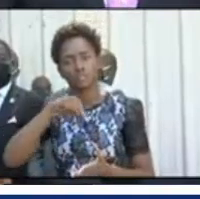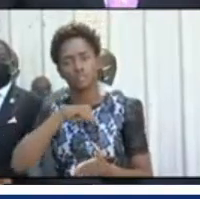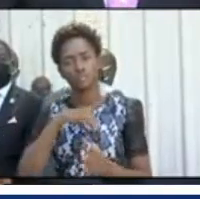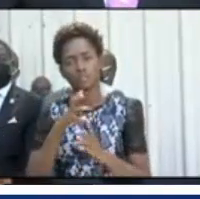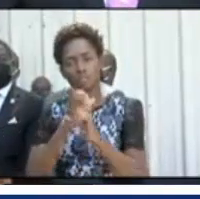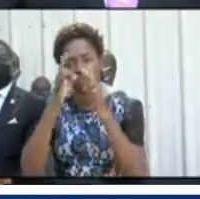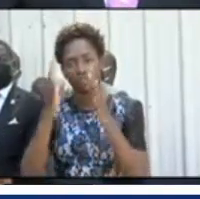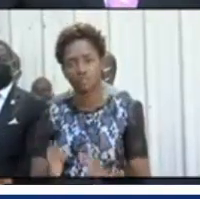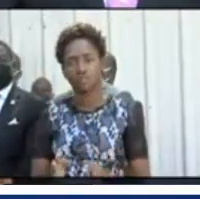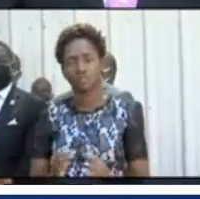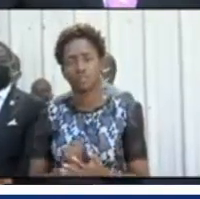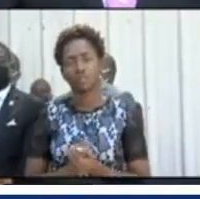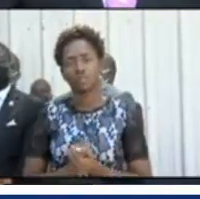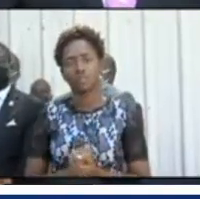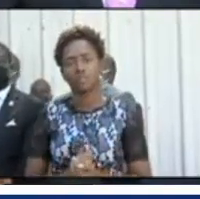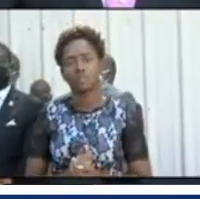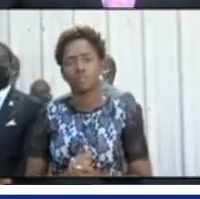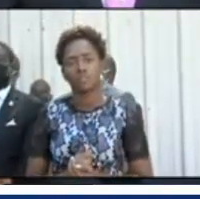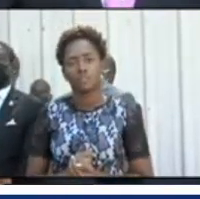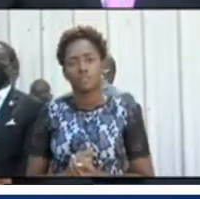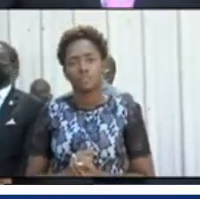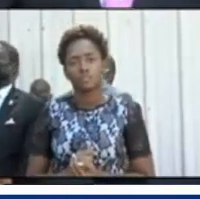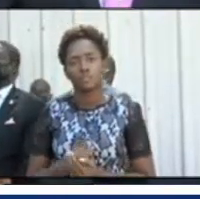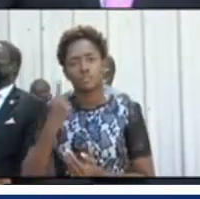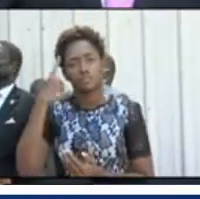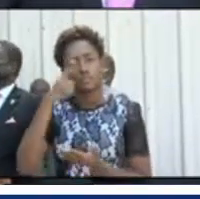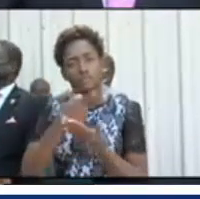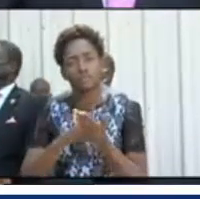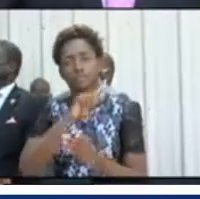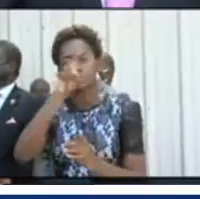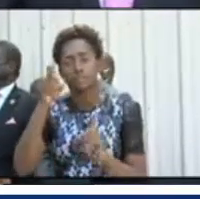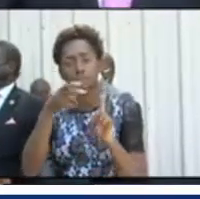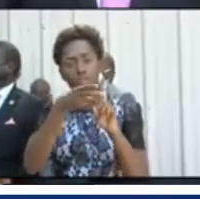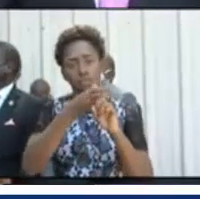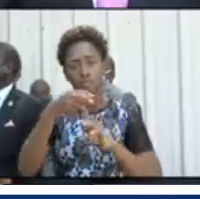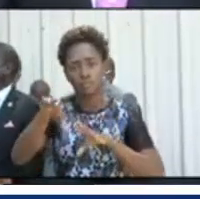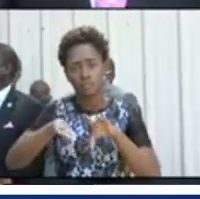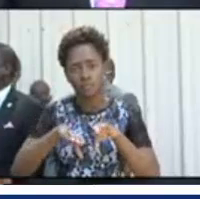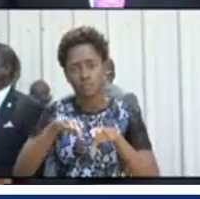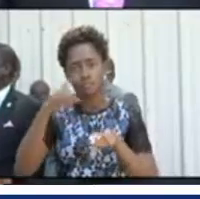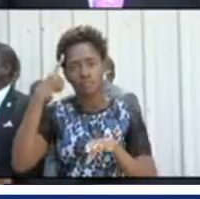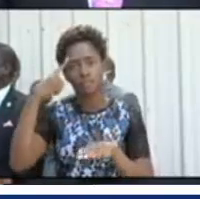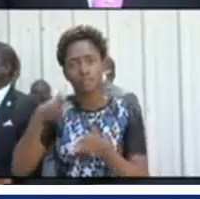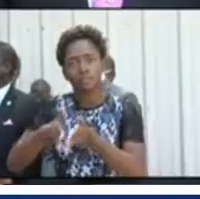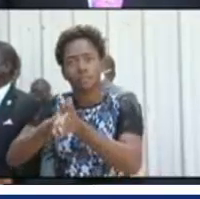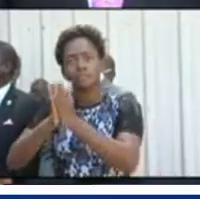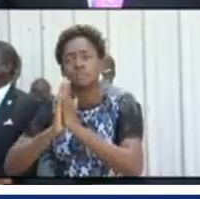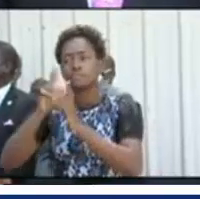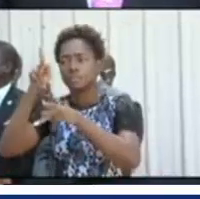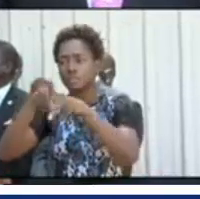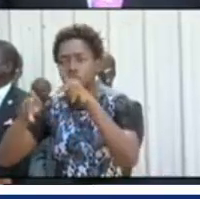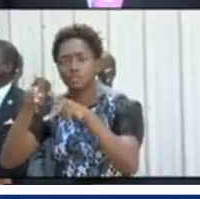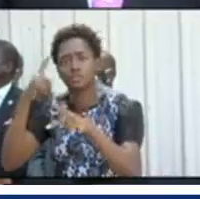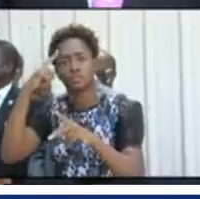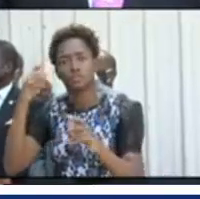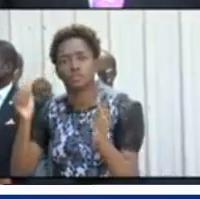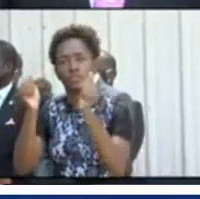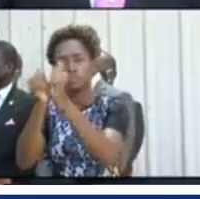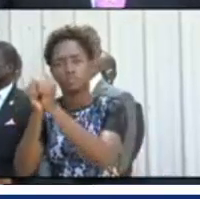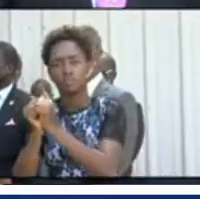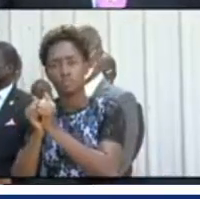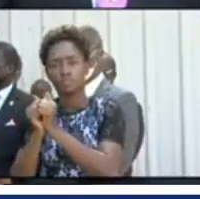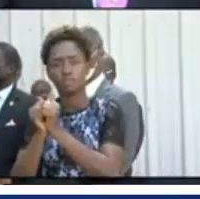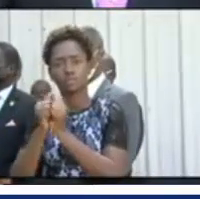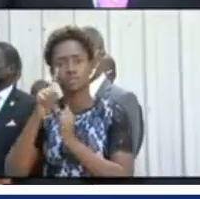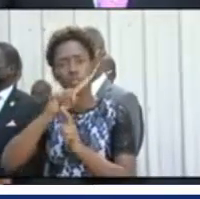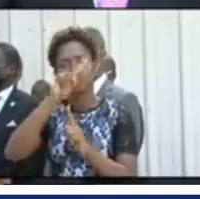décision pour que l'heure de kidnapping qui fait pour nous demander population pour l'accompagner nous